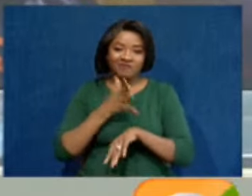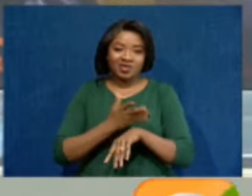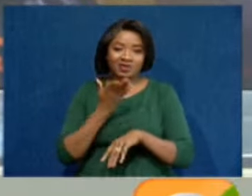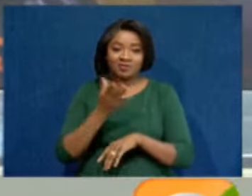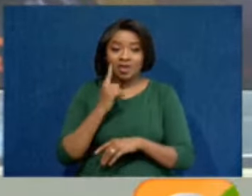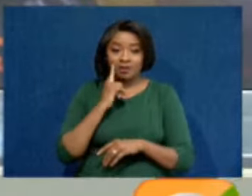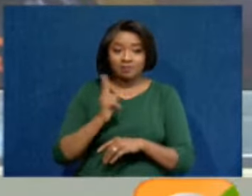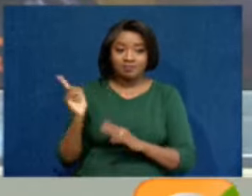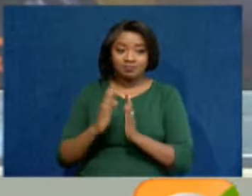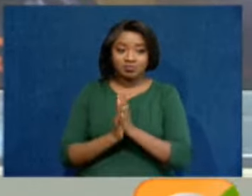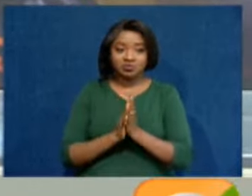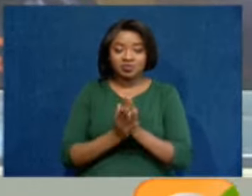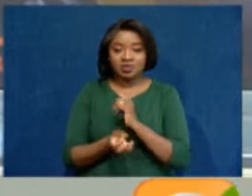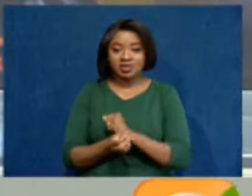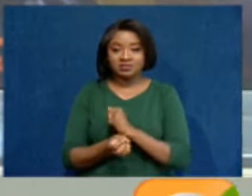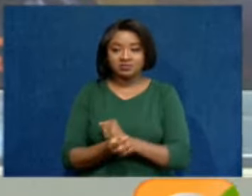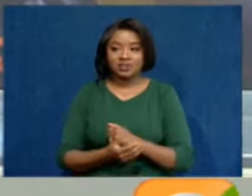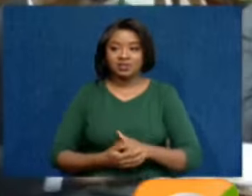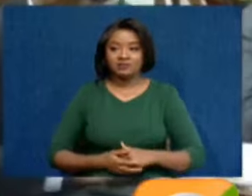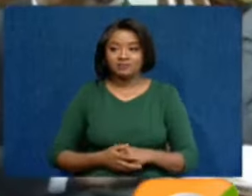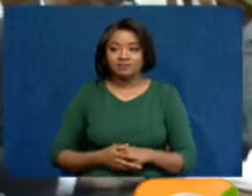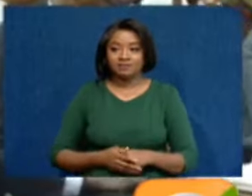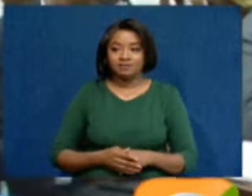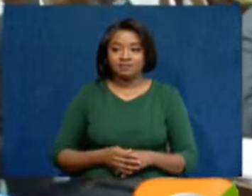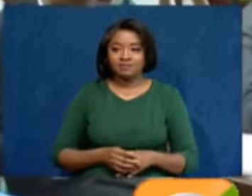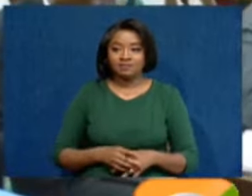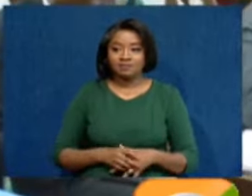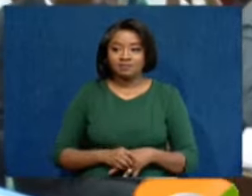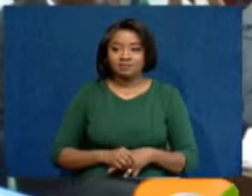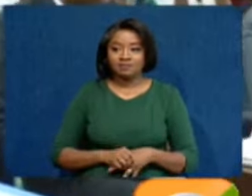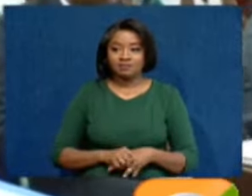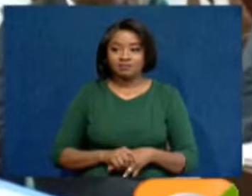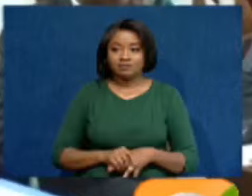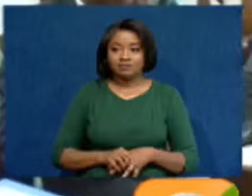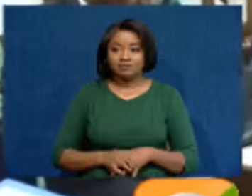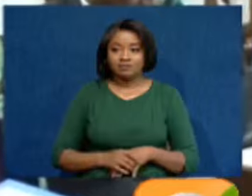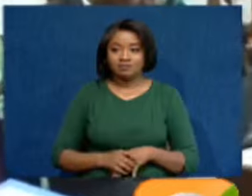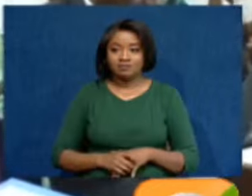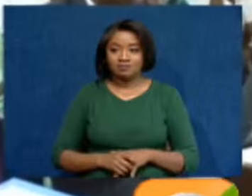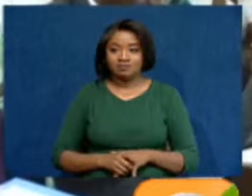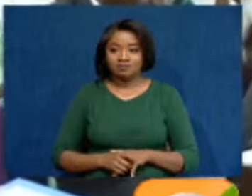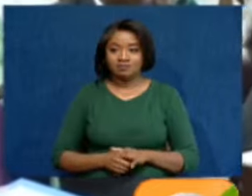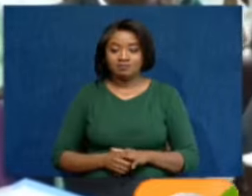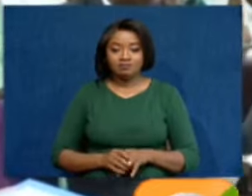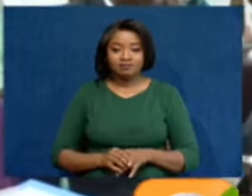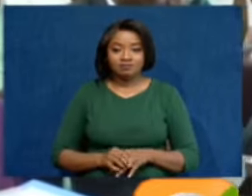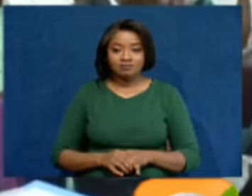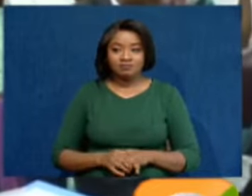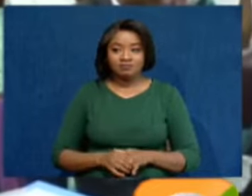anavyotuarifu Francis Mtalaki. Kwa mwaka wa